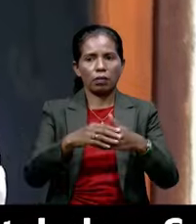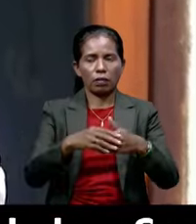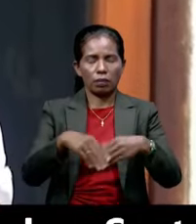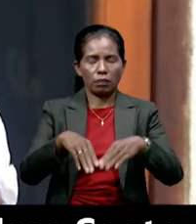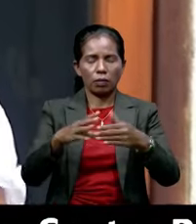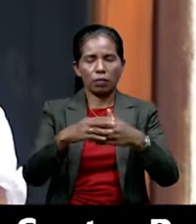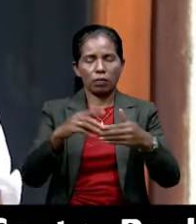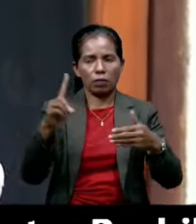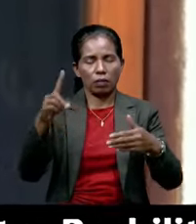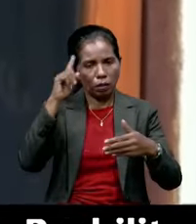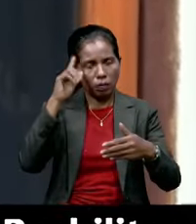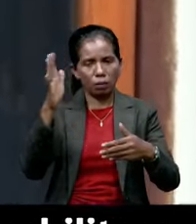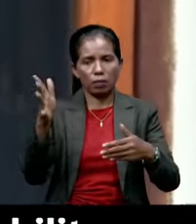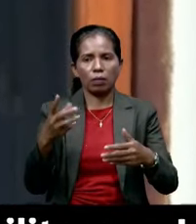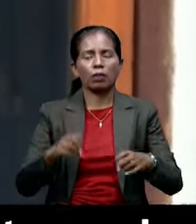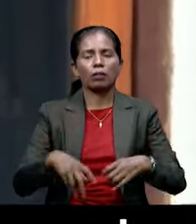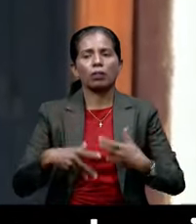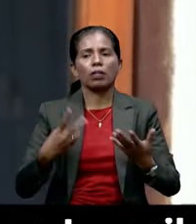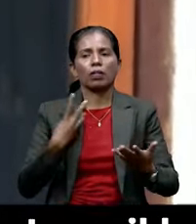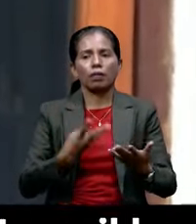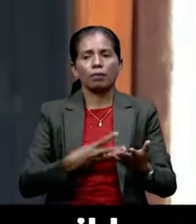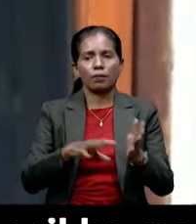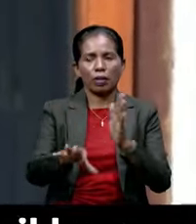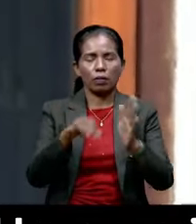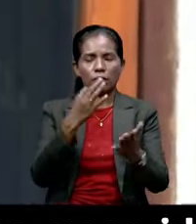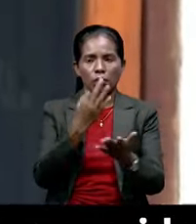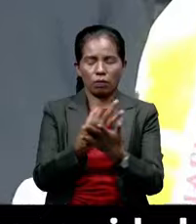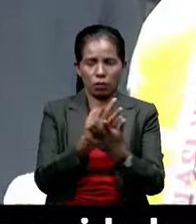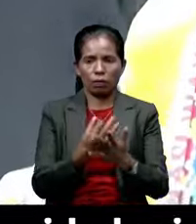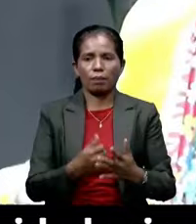$1.50 oinsa ame tu beli yetan rendimento